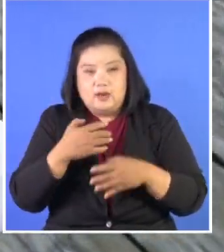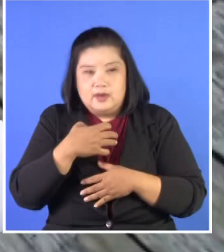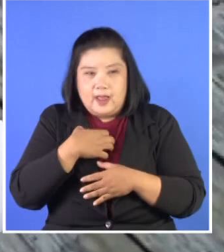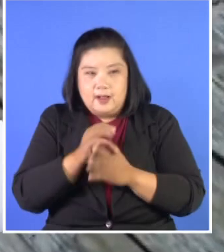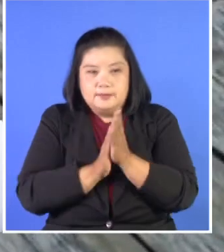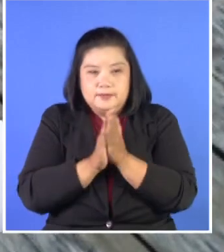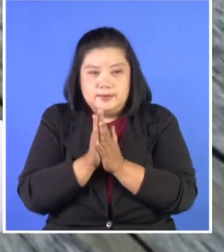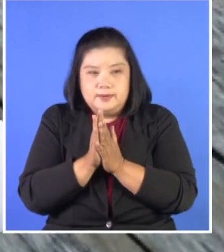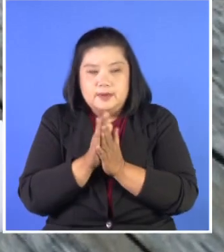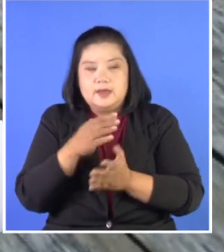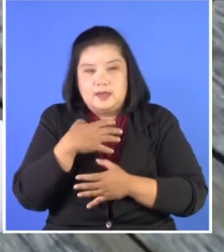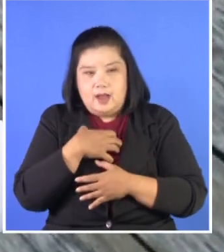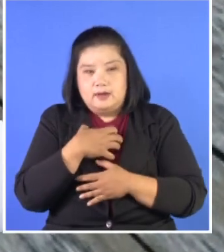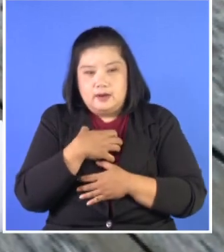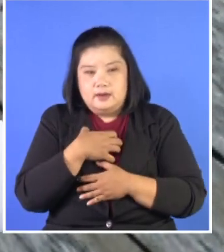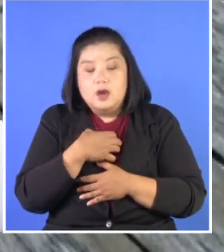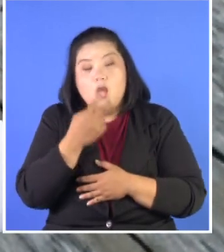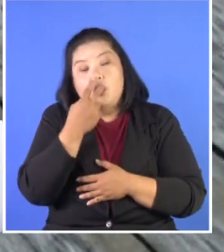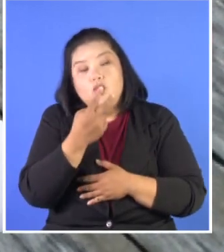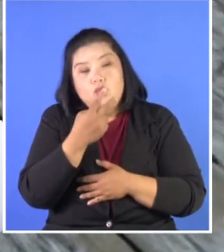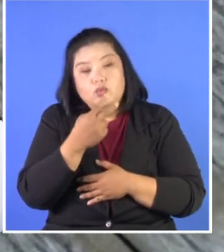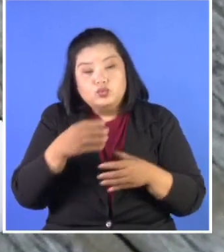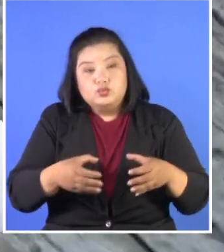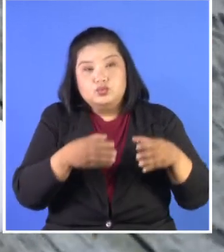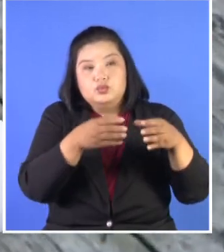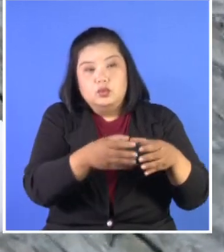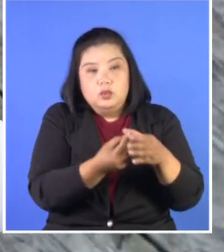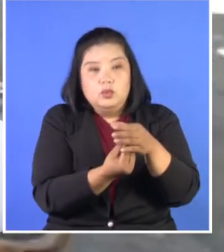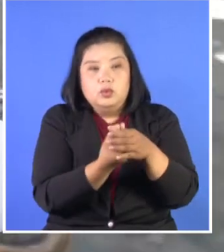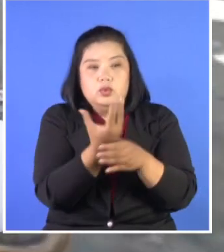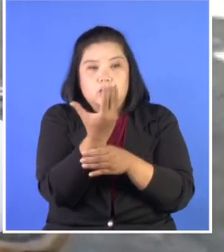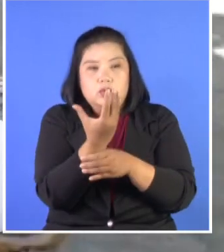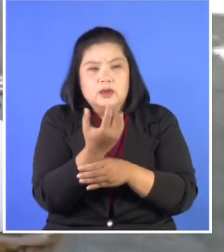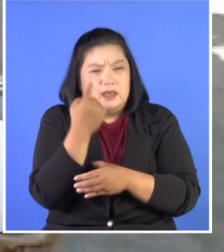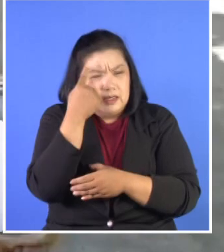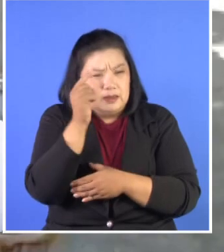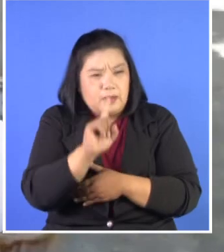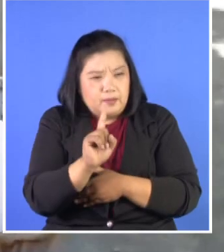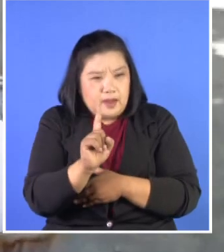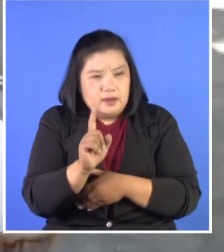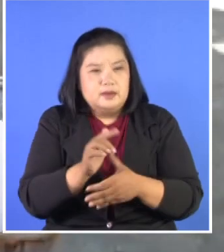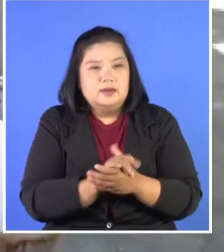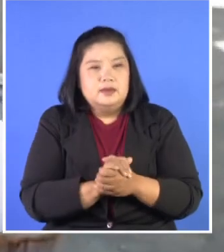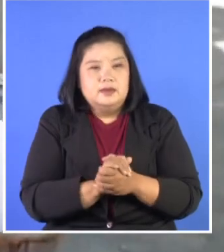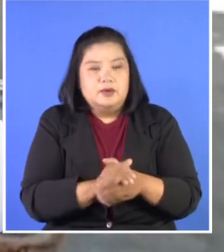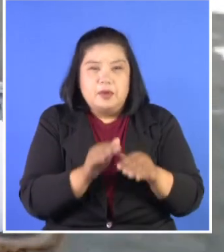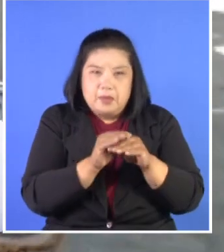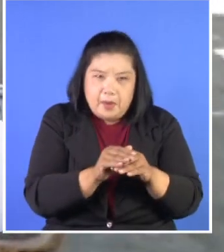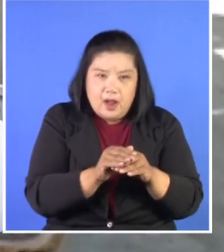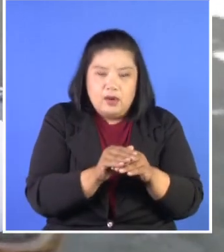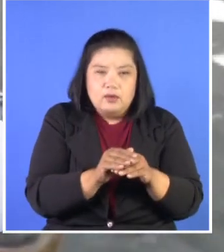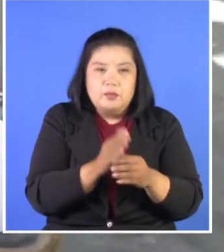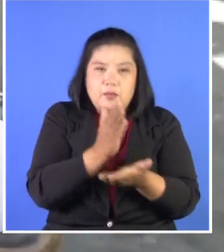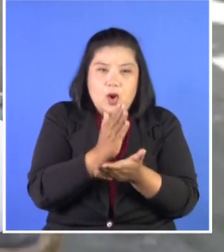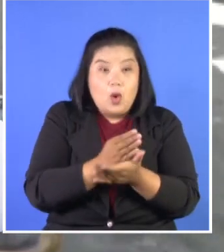ตั้งใจจะปลูกนะจะดูซิว่าตอนออกลูกมาเนี่ยจะออกมาลูกมาเป็นยังไงจะเป็นมะละกอหรือมันจะเป็นมะพร้าวว่าอย่างงั้น